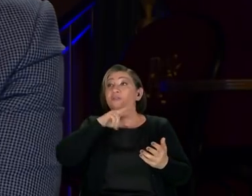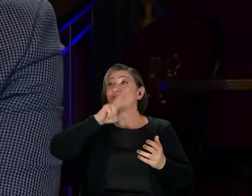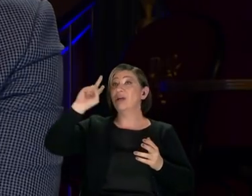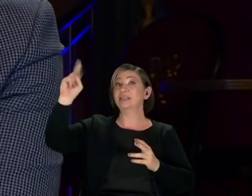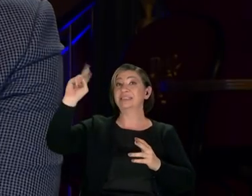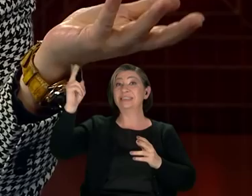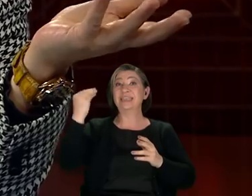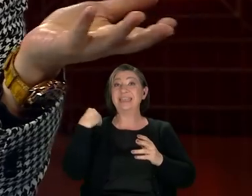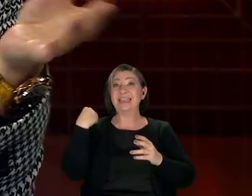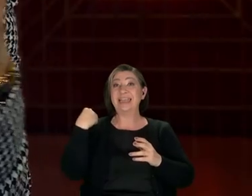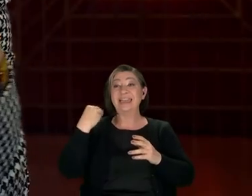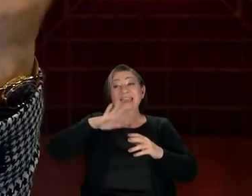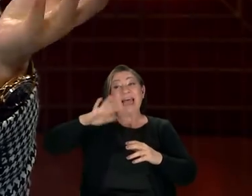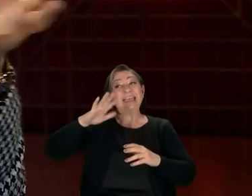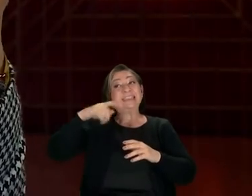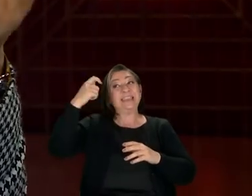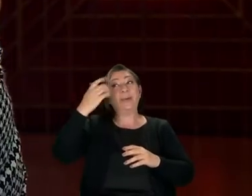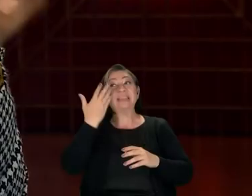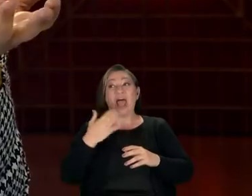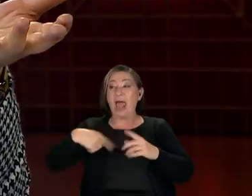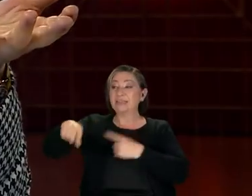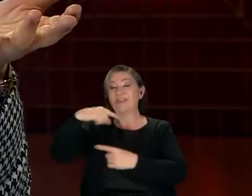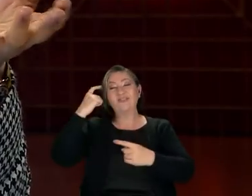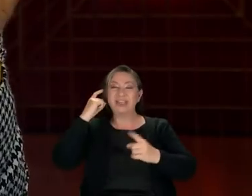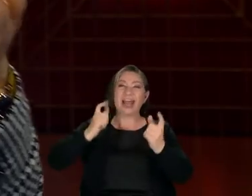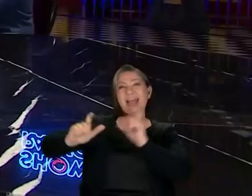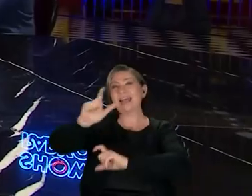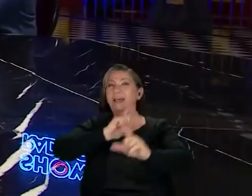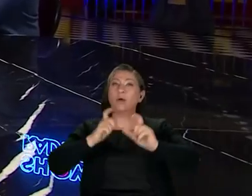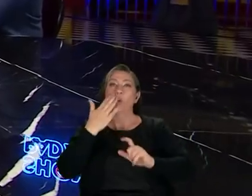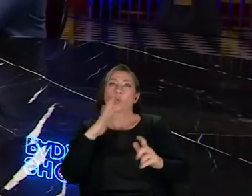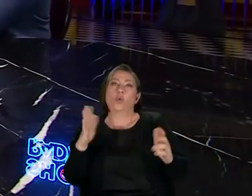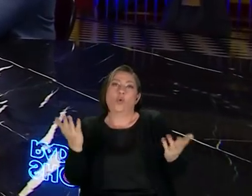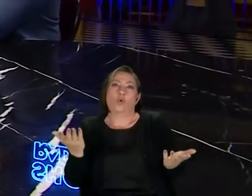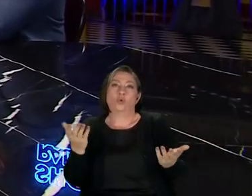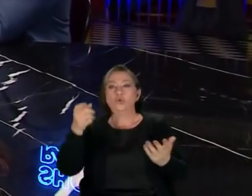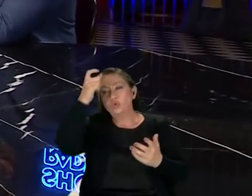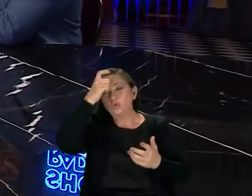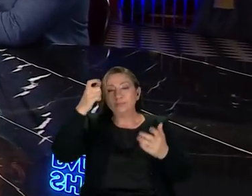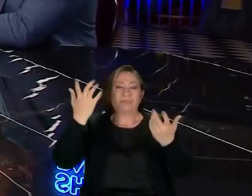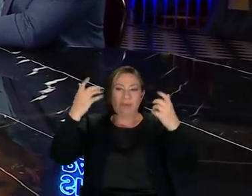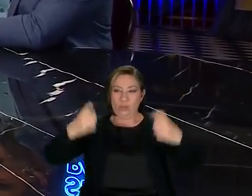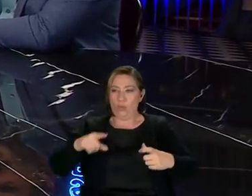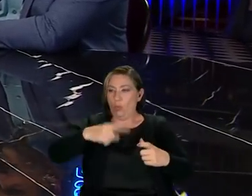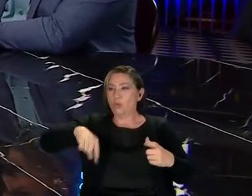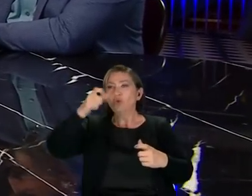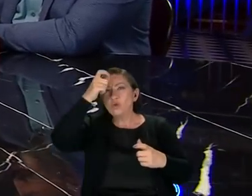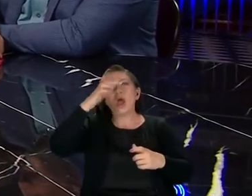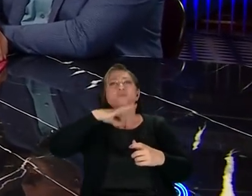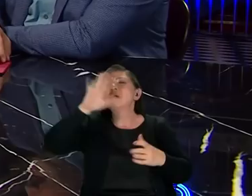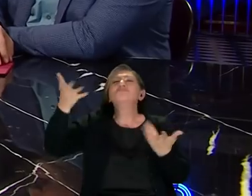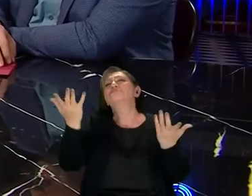Fransız yeni dalga sineması seyredip de aralarında fikir alışverişinde bulunmazlar. Yani ülkeyle ilgili de bir şeyler konuşurlar.